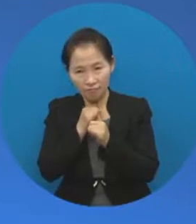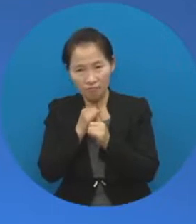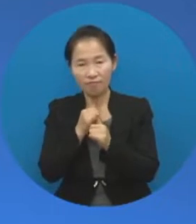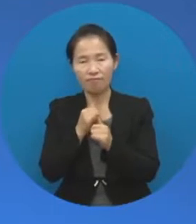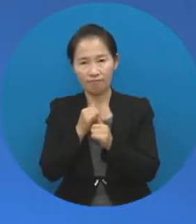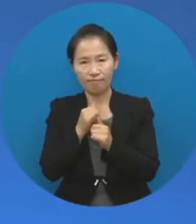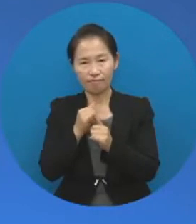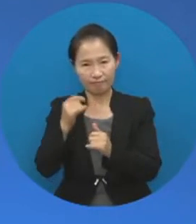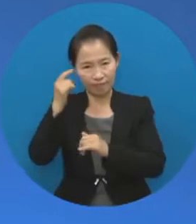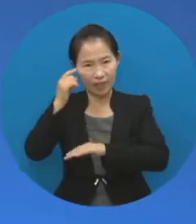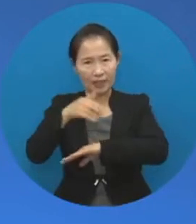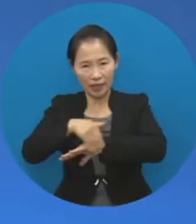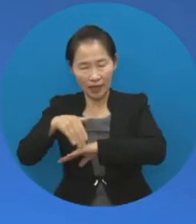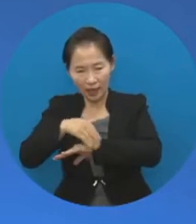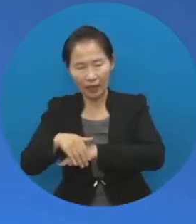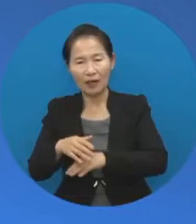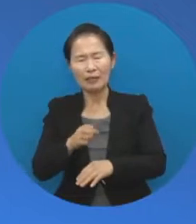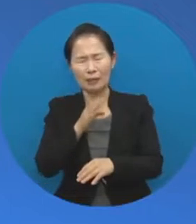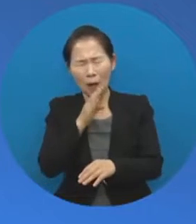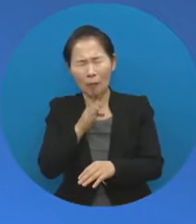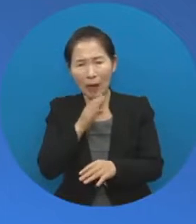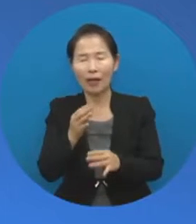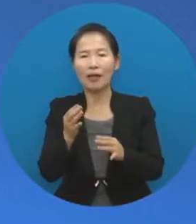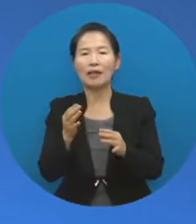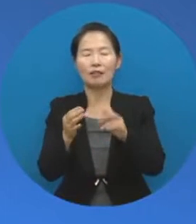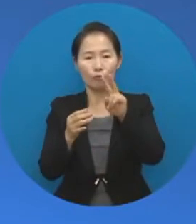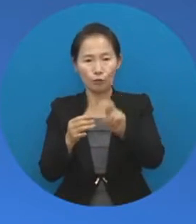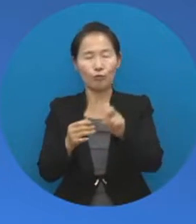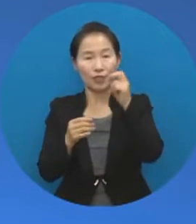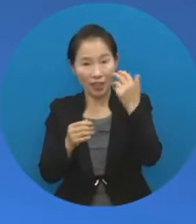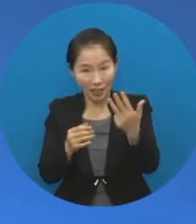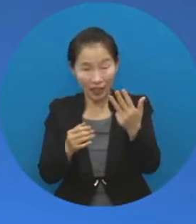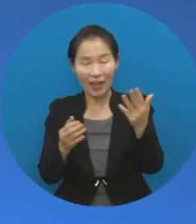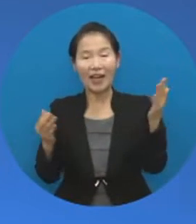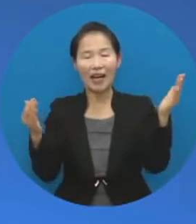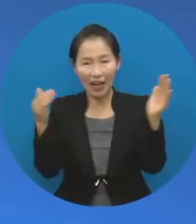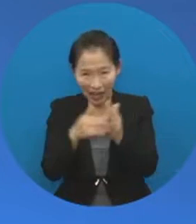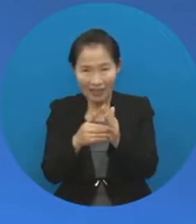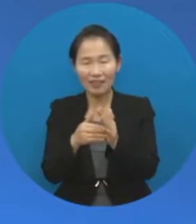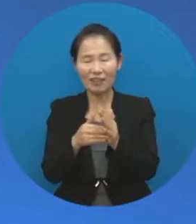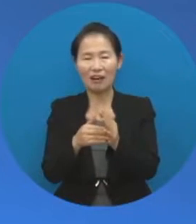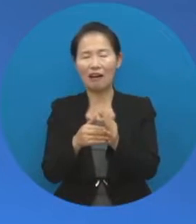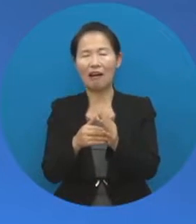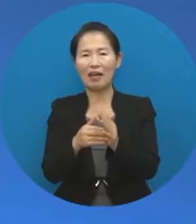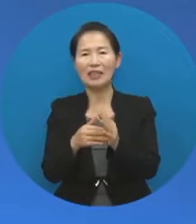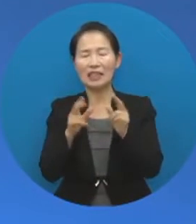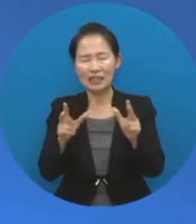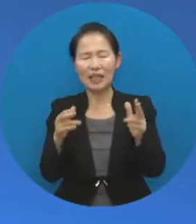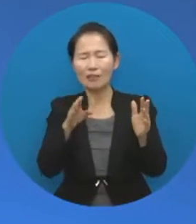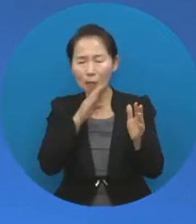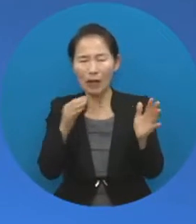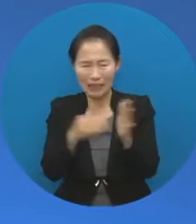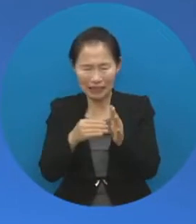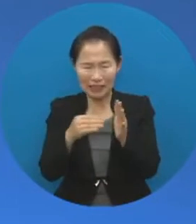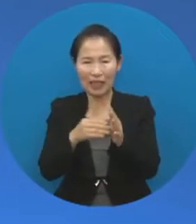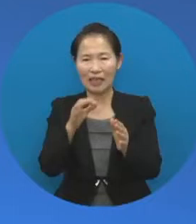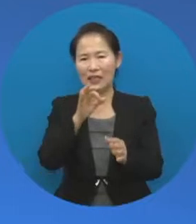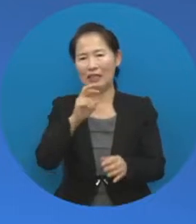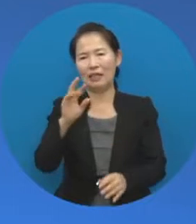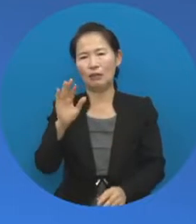이제 인생을 여기서 끝내야겠다. 28살까지 살한 인생을 여기서 이제 끝내야겠다